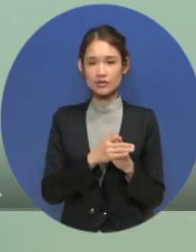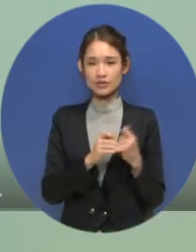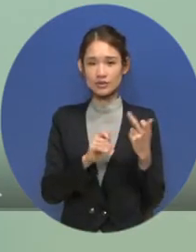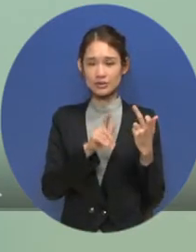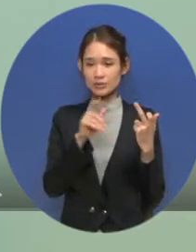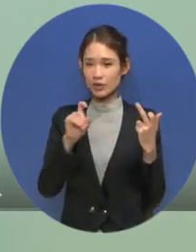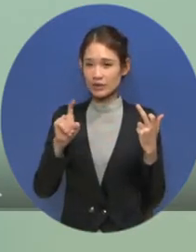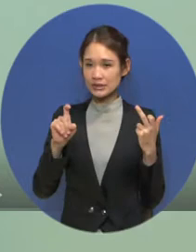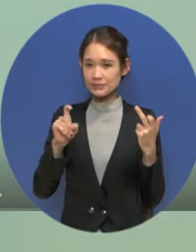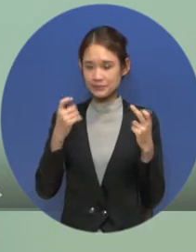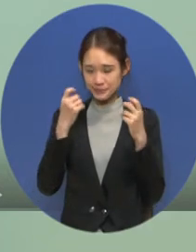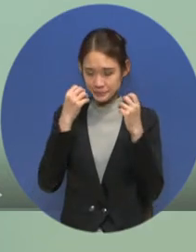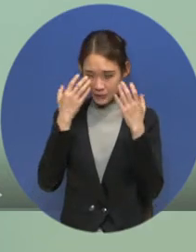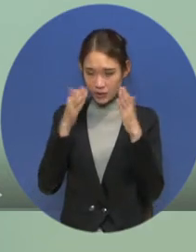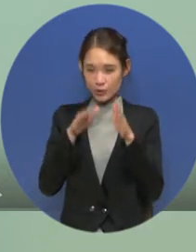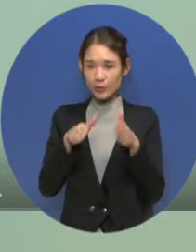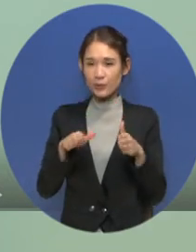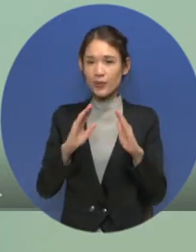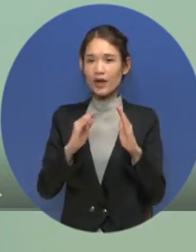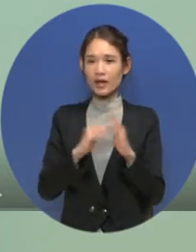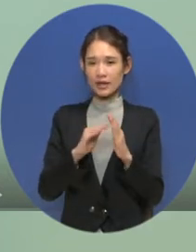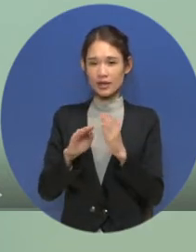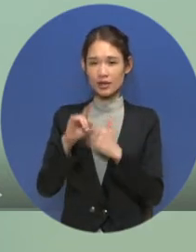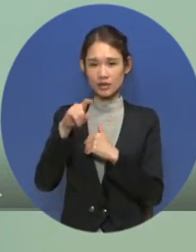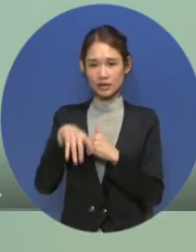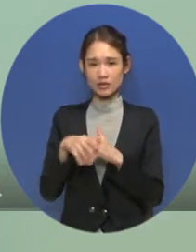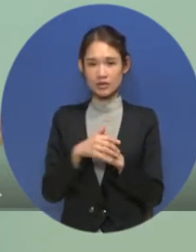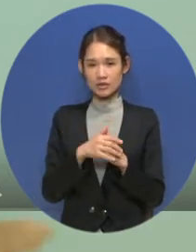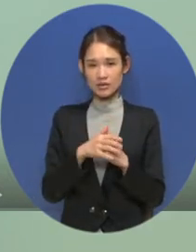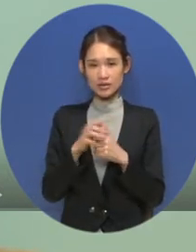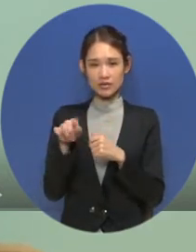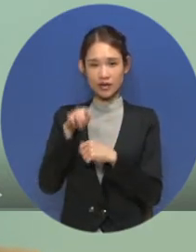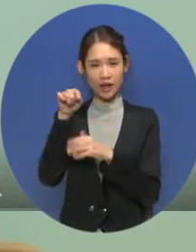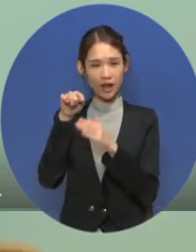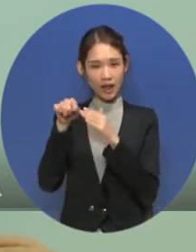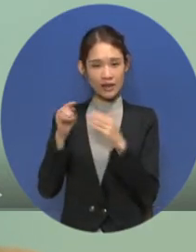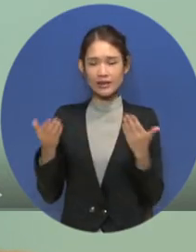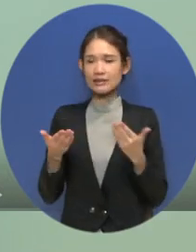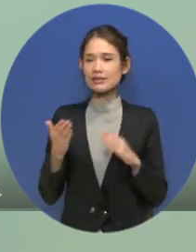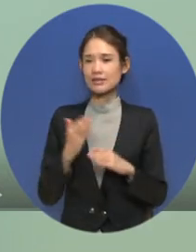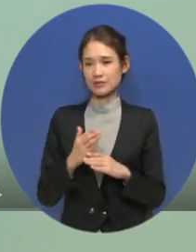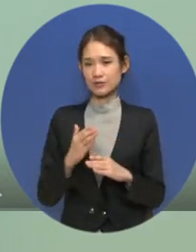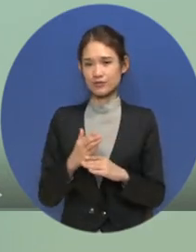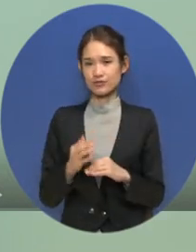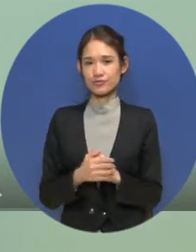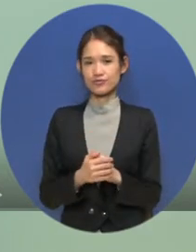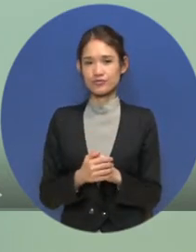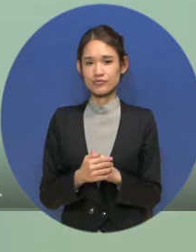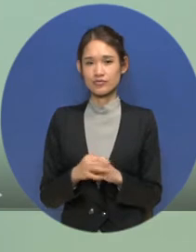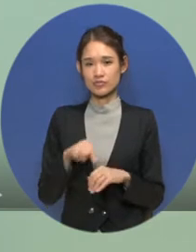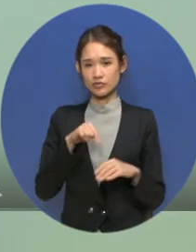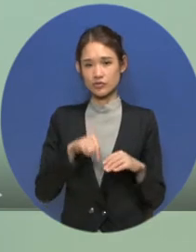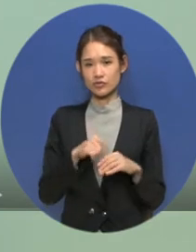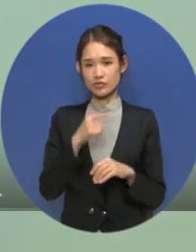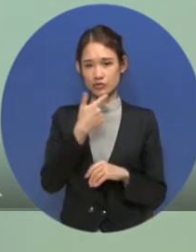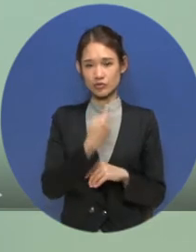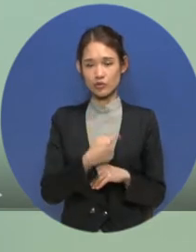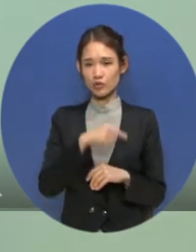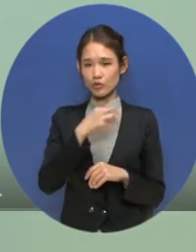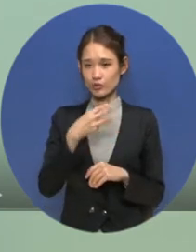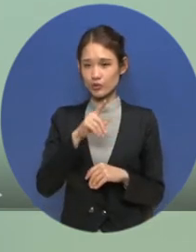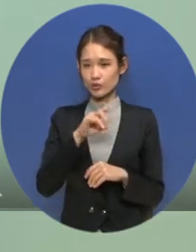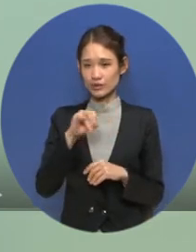개소를 했고요. 이 안에서 저희 친구들이 지금 현재 계속 저 안에서 일을 하고 있는 중이고요. 여기 안에서 누룽지도